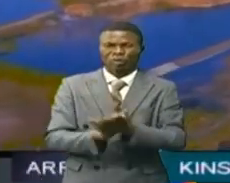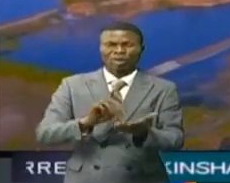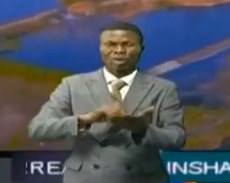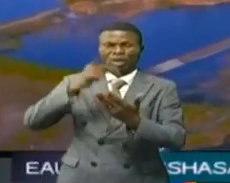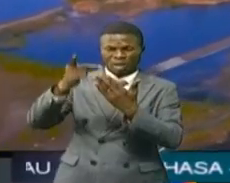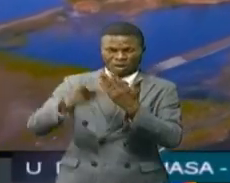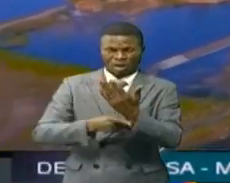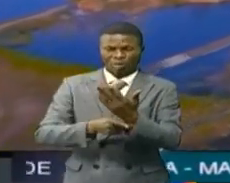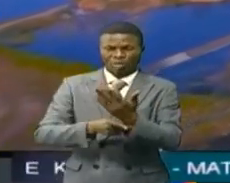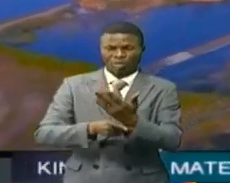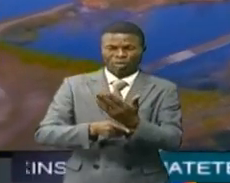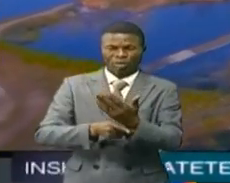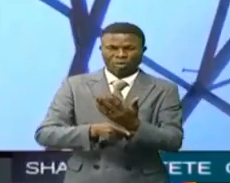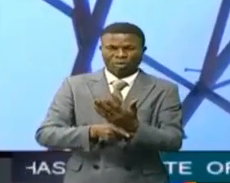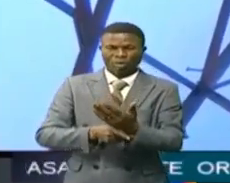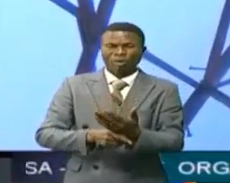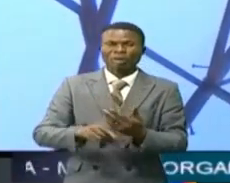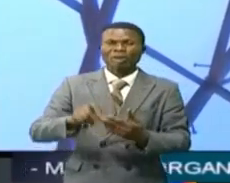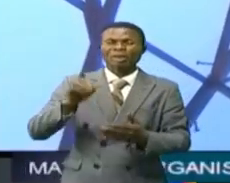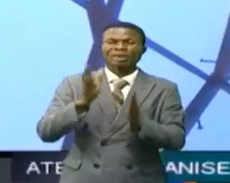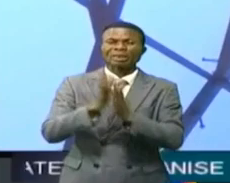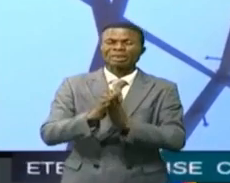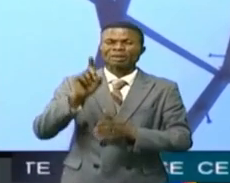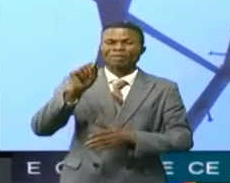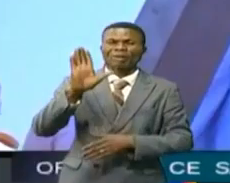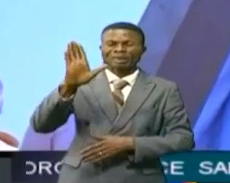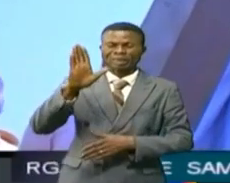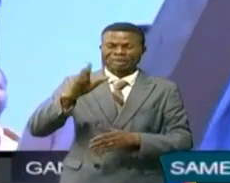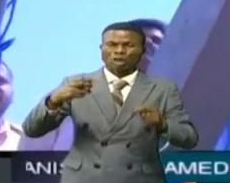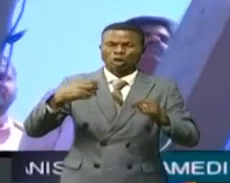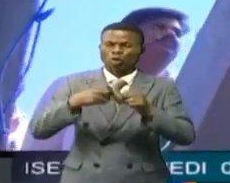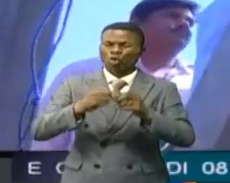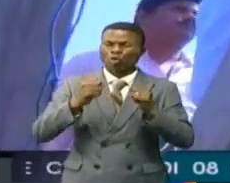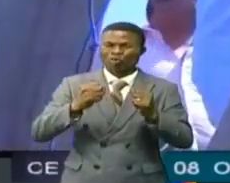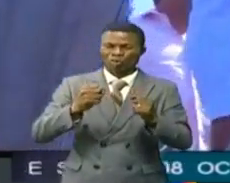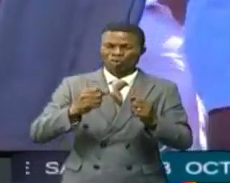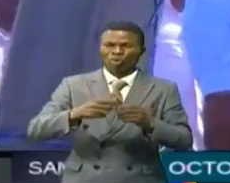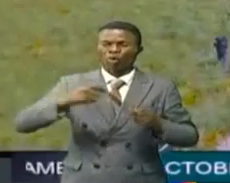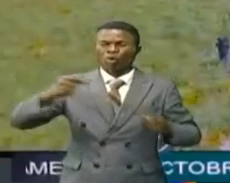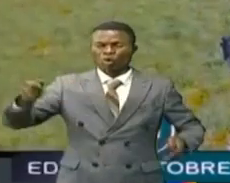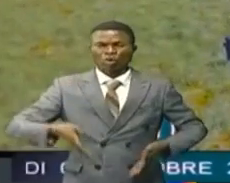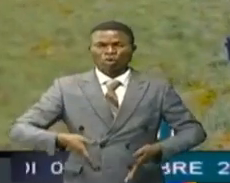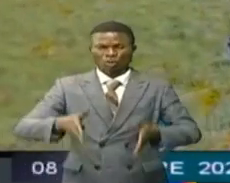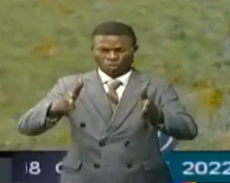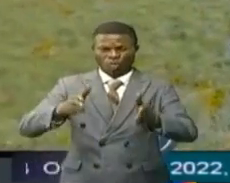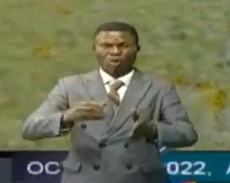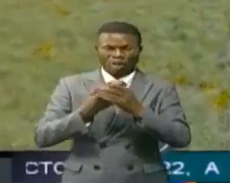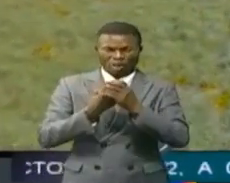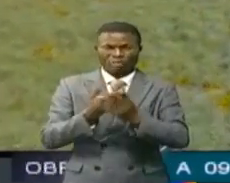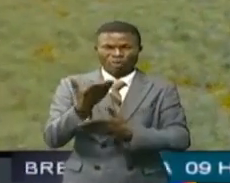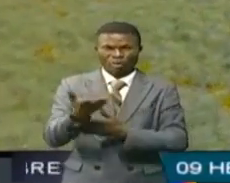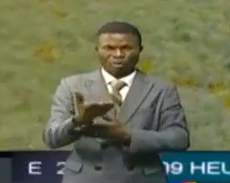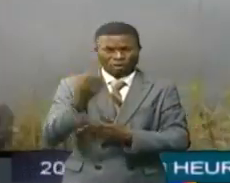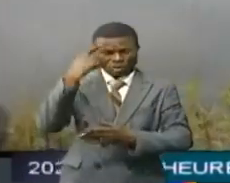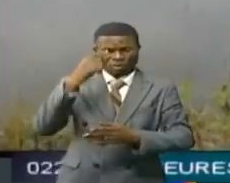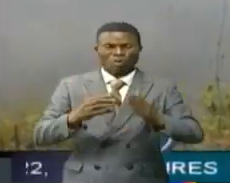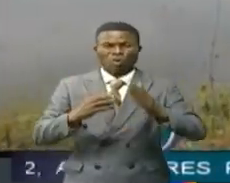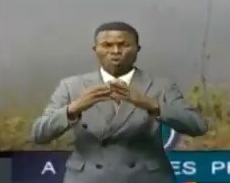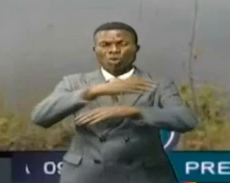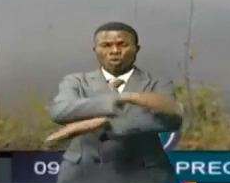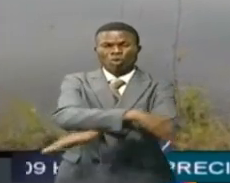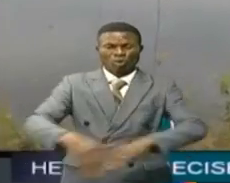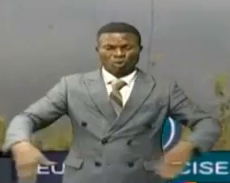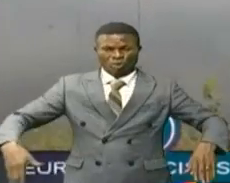d'une capacité de 10,5 MW, les travaux d'implantation de lignes de transport sont en cours. Et pour le barrage de Katende